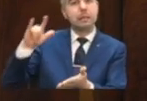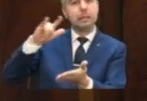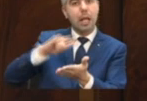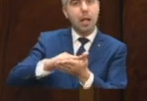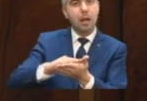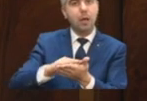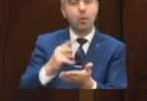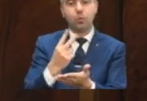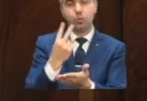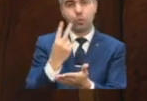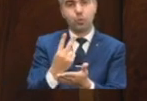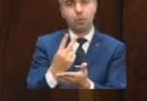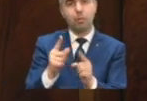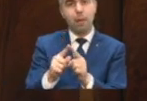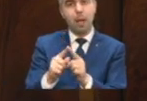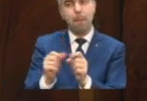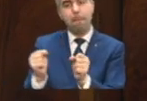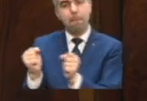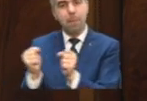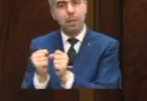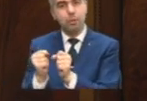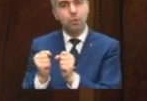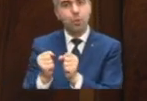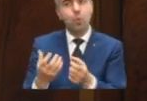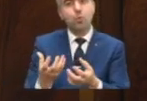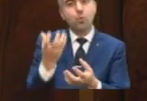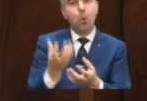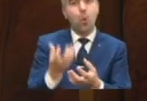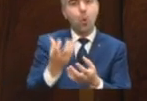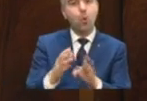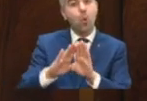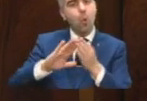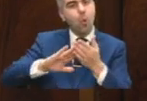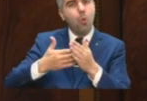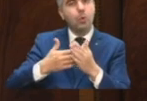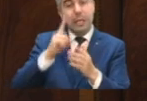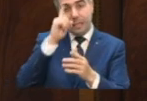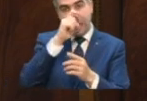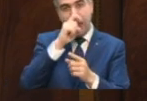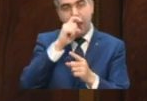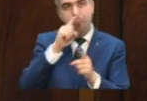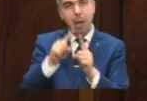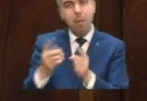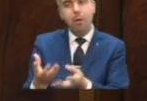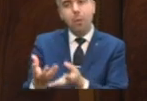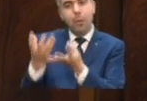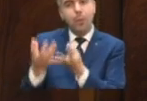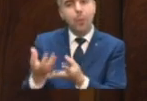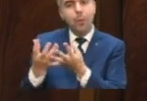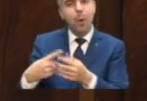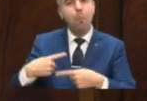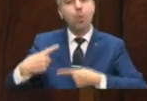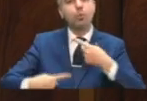الاطراف، واحد لابارتي فخواد واحد لابارتي شود. اصعب ما كاين في الصناعه في العالم هي ديك لابارتي شود ديال الغياكتور، كتصنعوا في